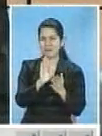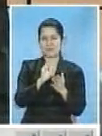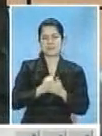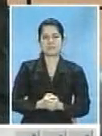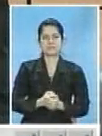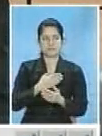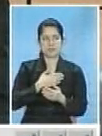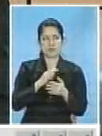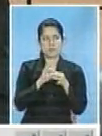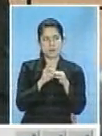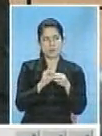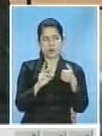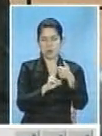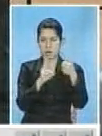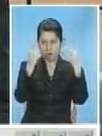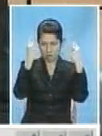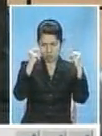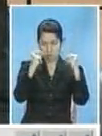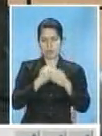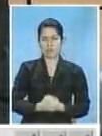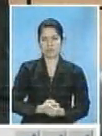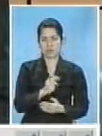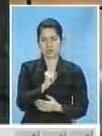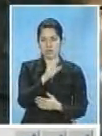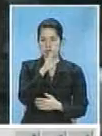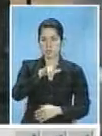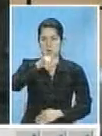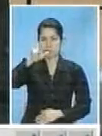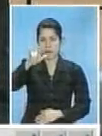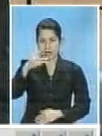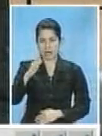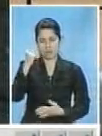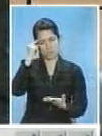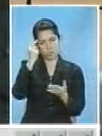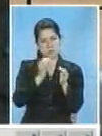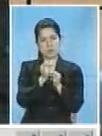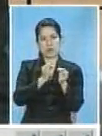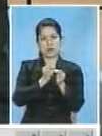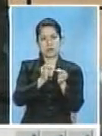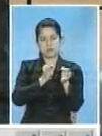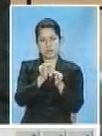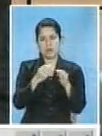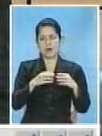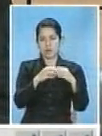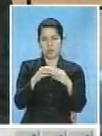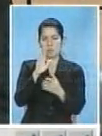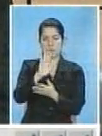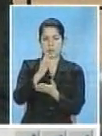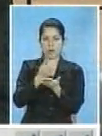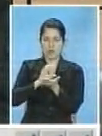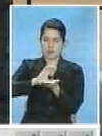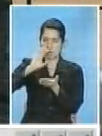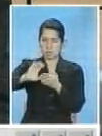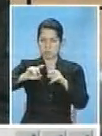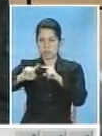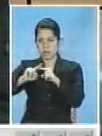านรองนายกครับท่านกิตติรัตน์ นรนองครับว่าท่านไปท่านจะตอบคำถามนักลงทุนและชาวต่างประเทศอย่างไรเห็นบอกจะ